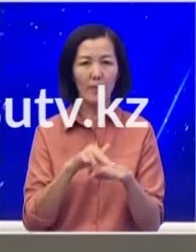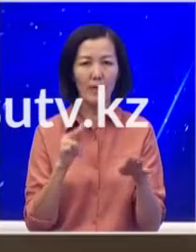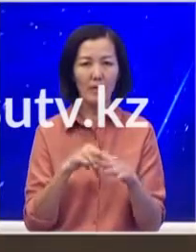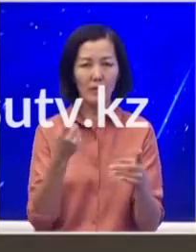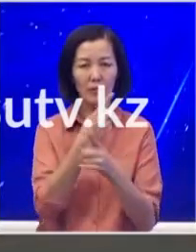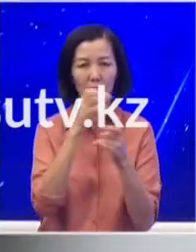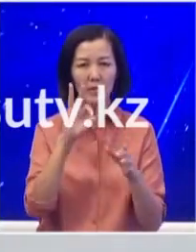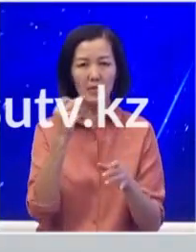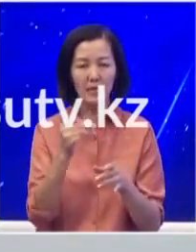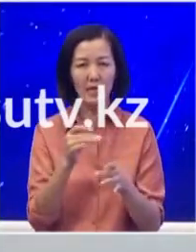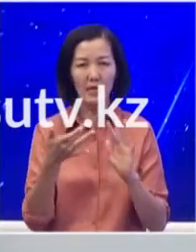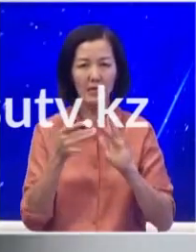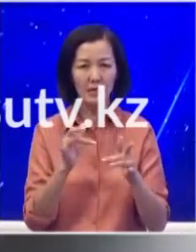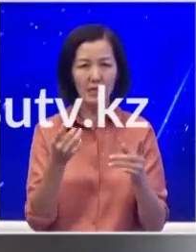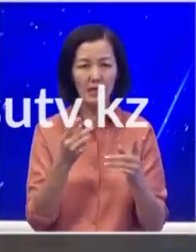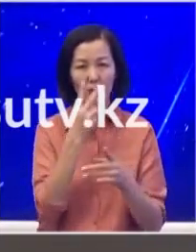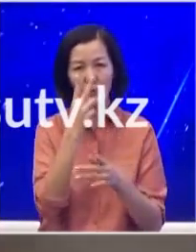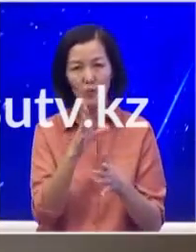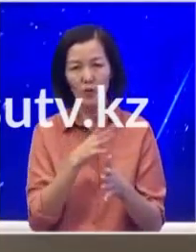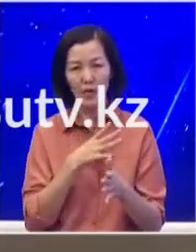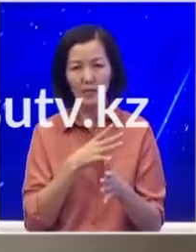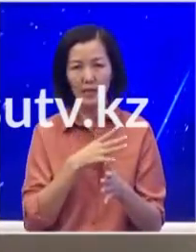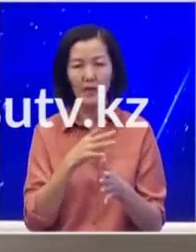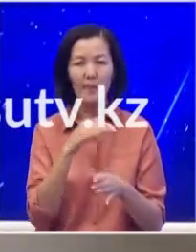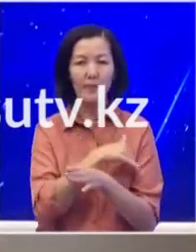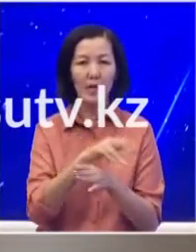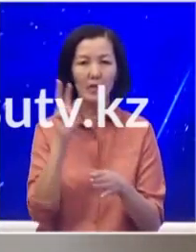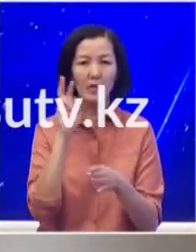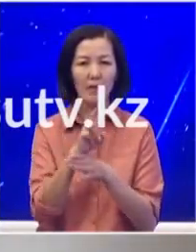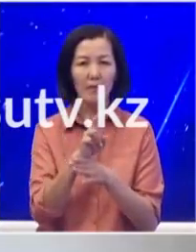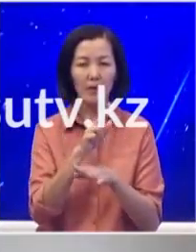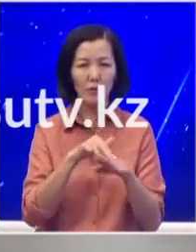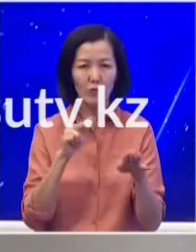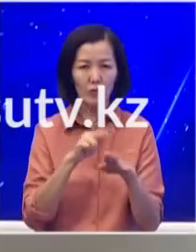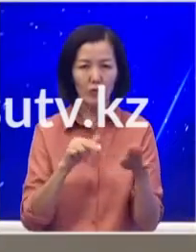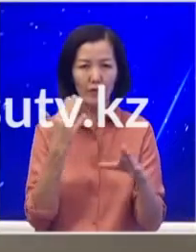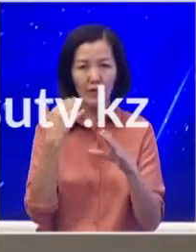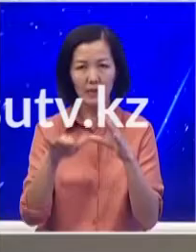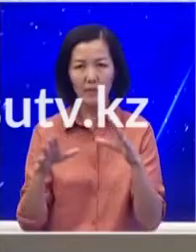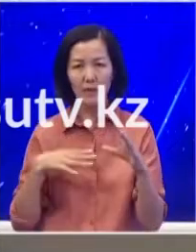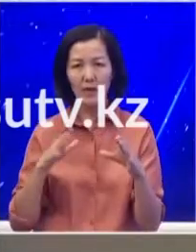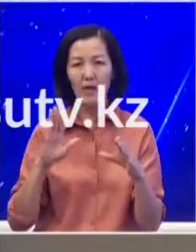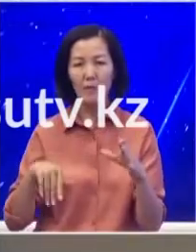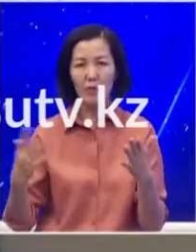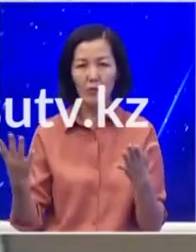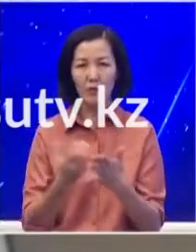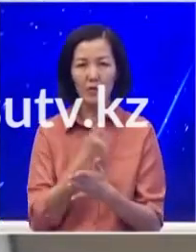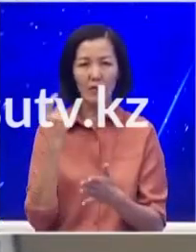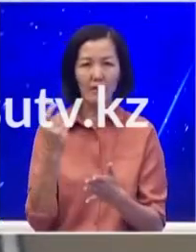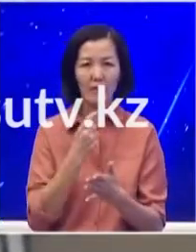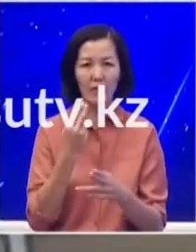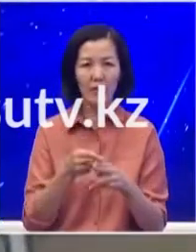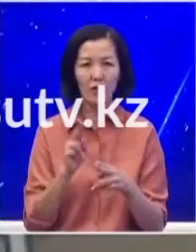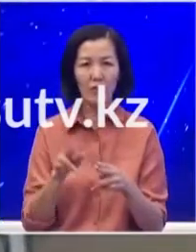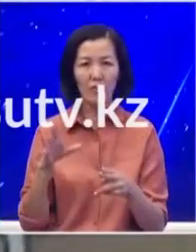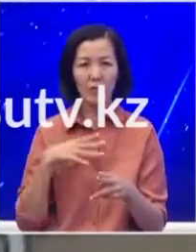полиции узнали из социальных сетей. Сразу по указанному адресу был направлен участковый инспектор. Он же позже нашел и владельца квартиры,